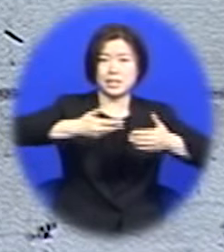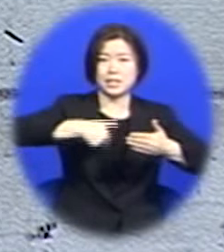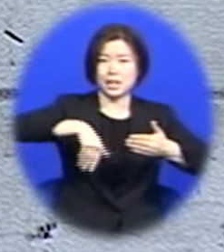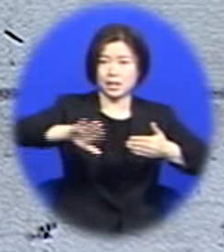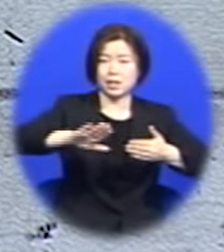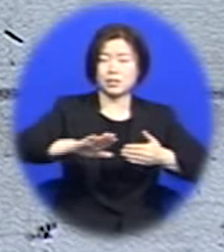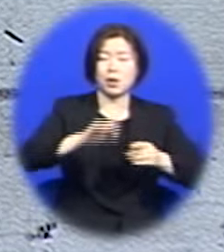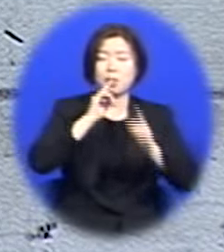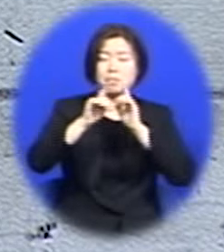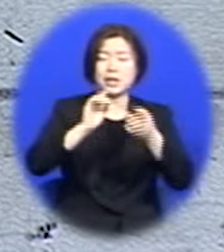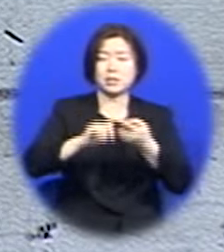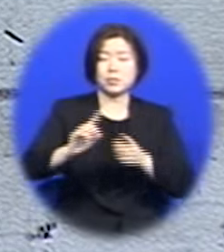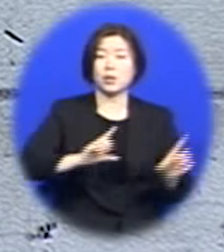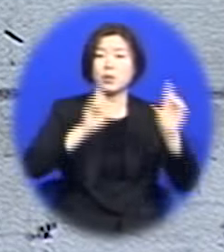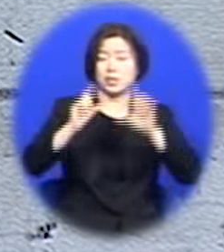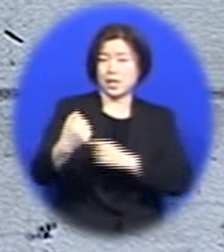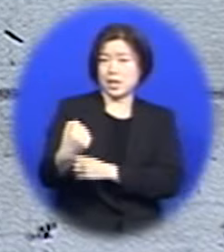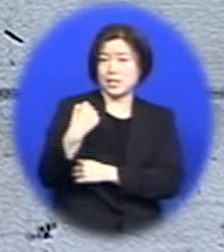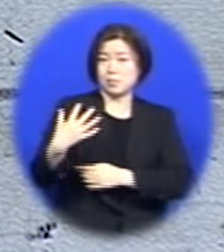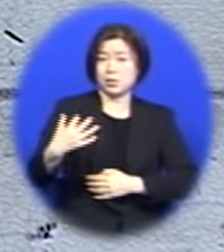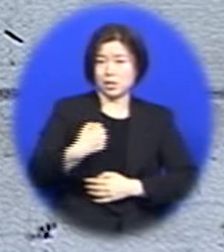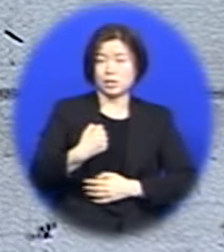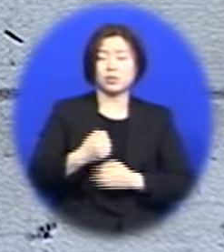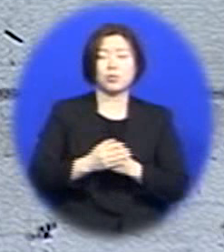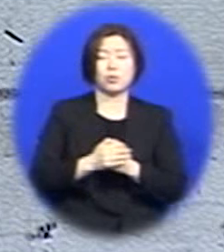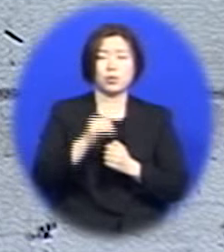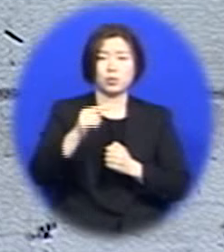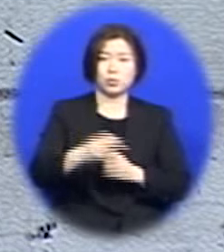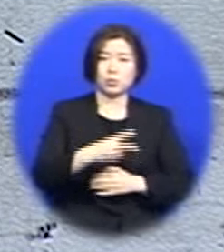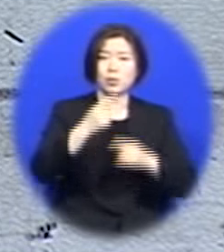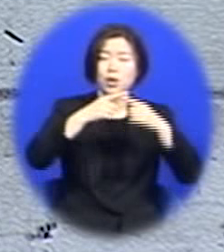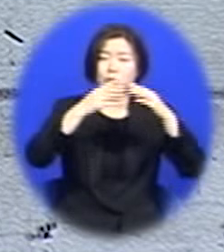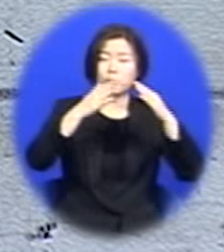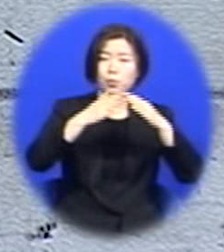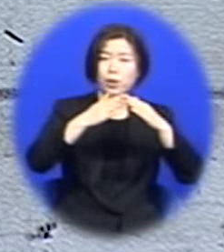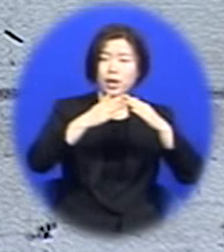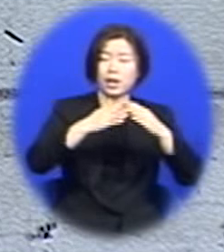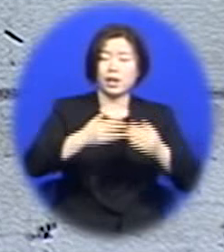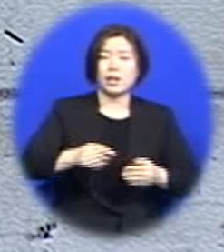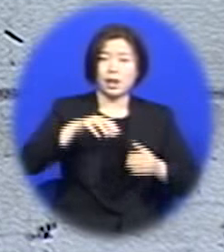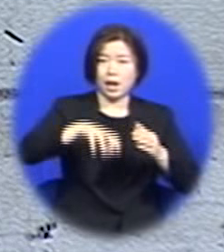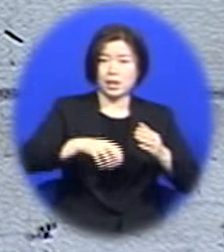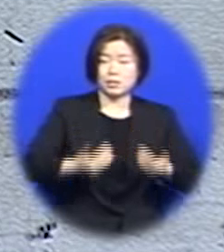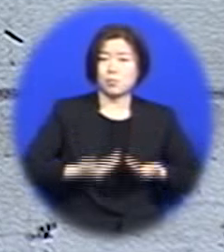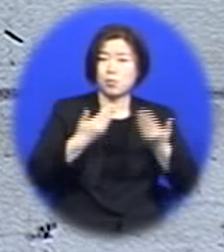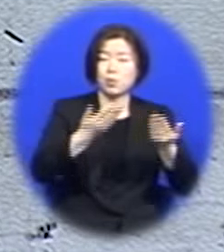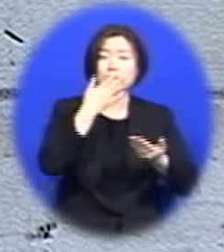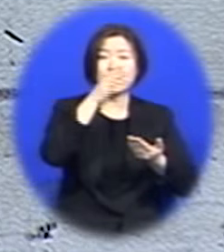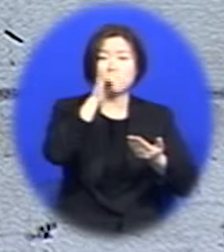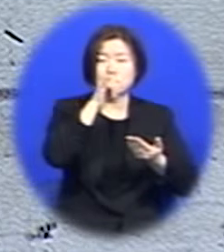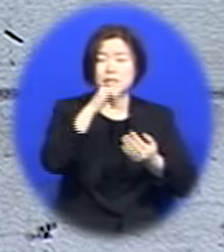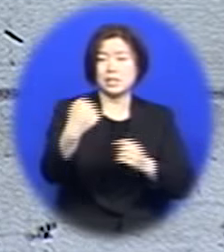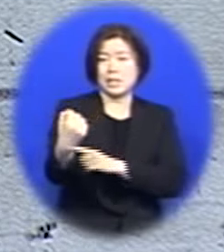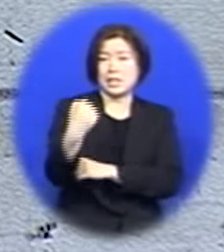힘을 얻고 그리고 교회에서 봉사할 수 있는 힘을 공급받게 되는 겁니다.